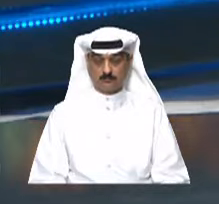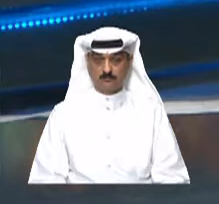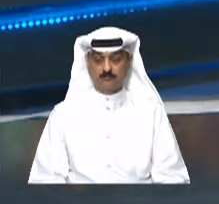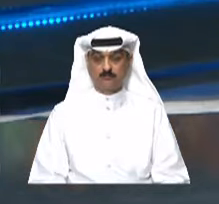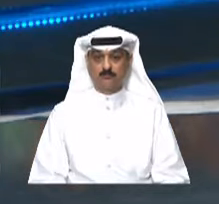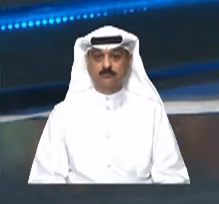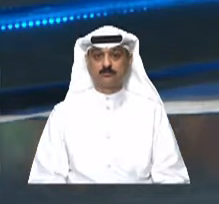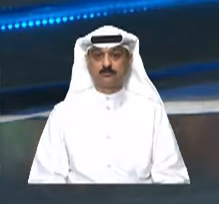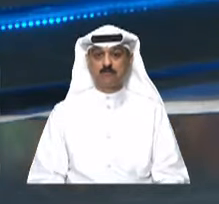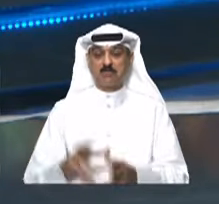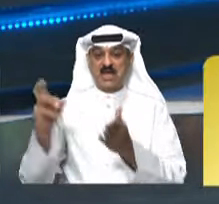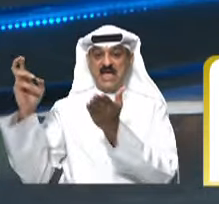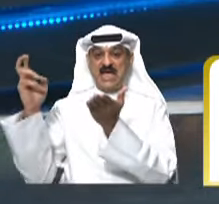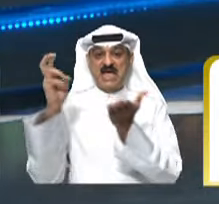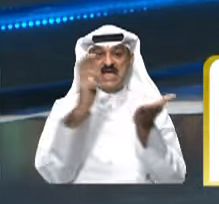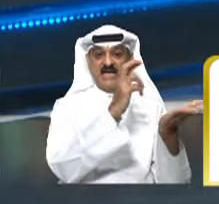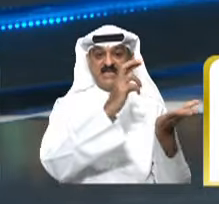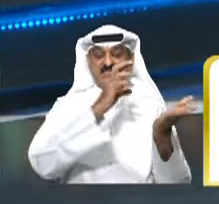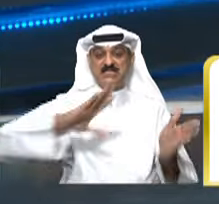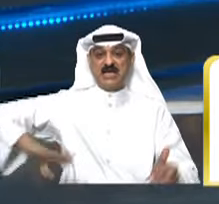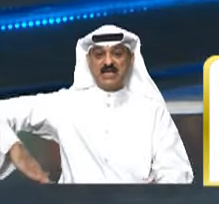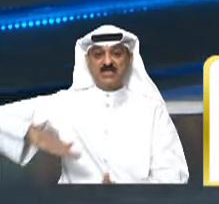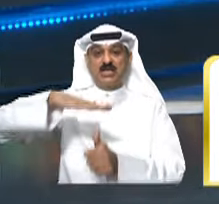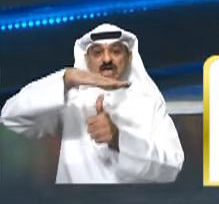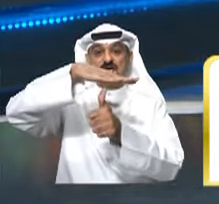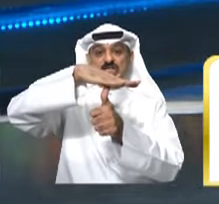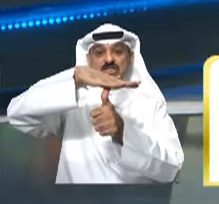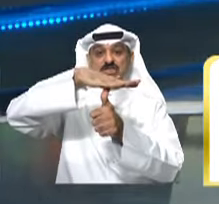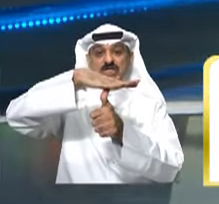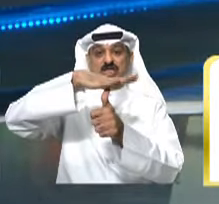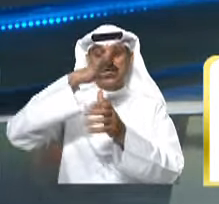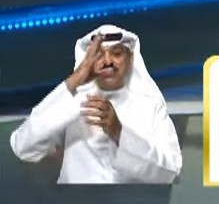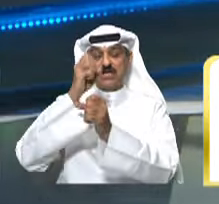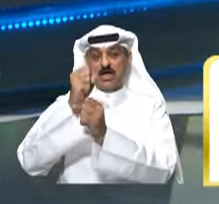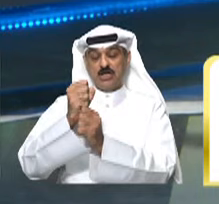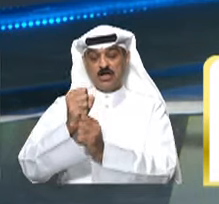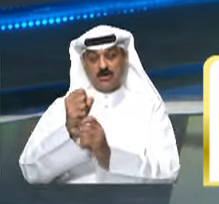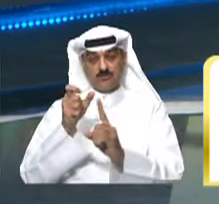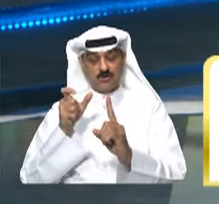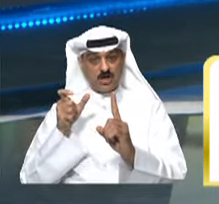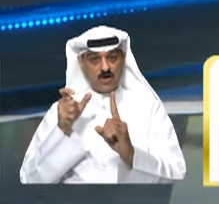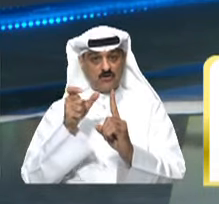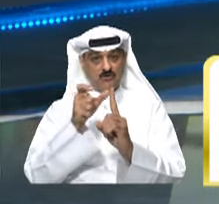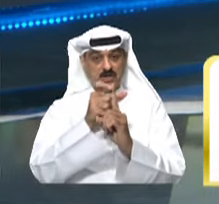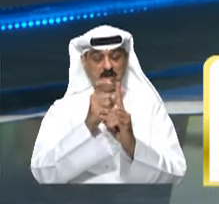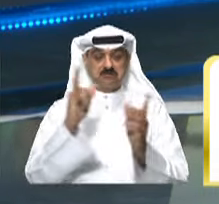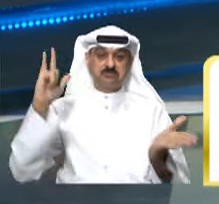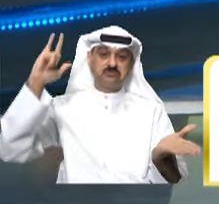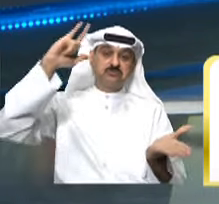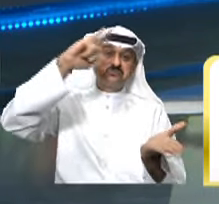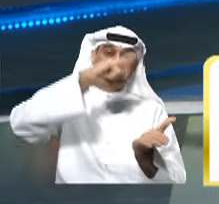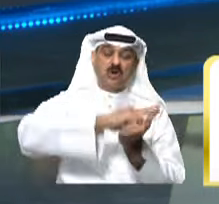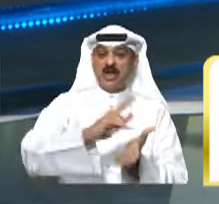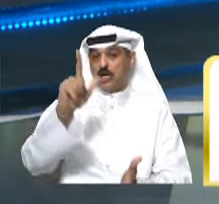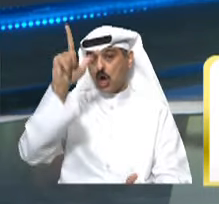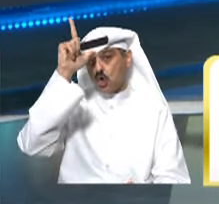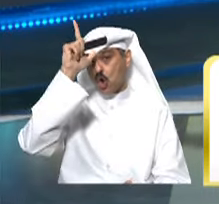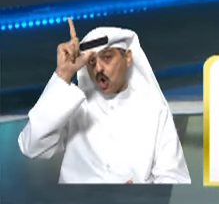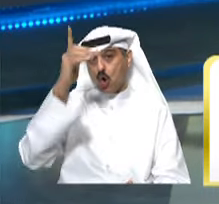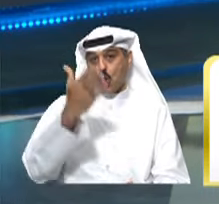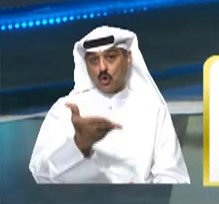تتوج زيارة الدولة التي يقوم بها حضرة صاحب السمو أمير البلاد الشيخ مشعل الأحمد الجابر الصباح حفظه